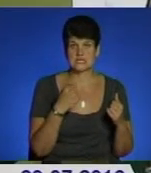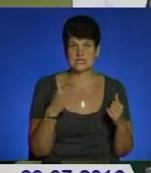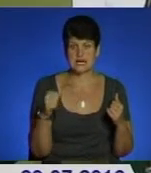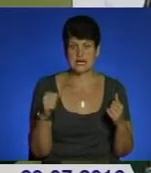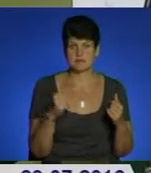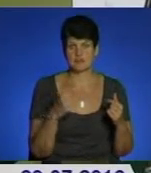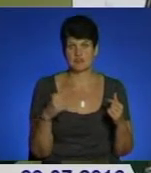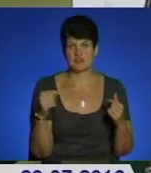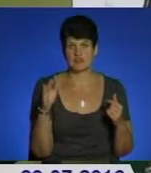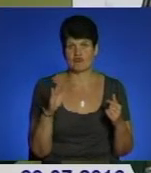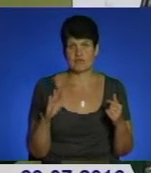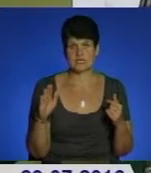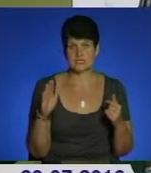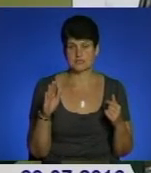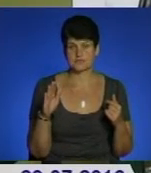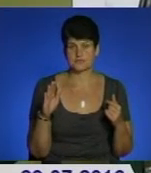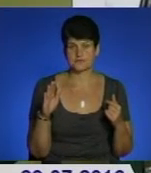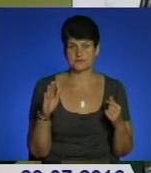серпні-вересні.